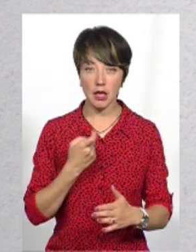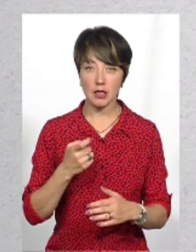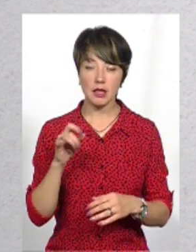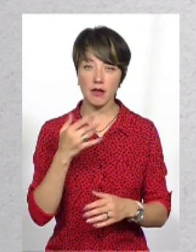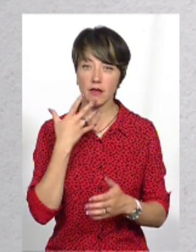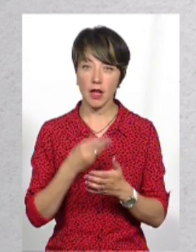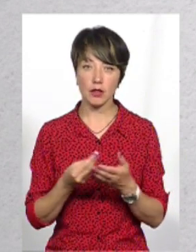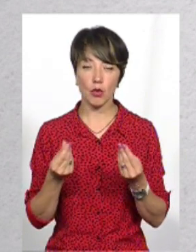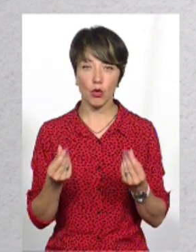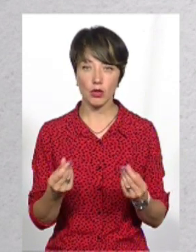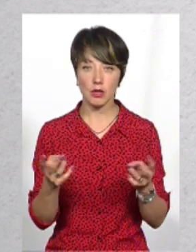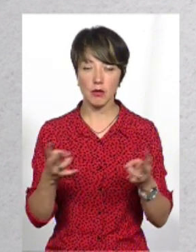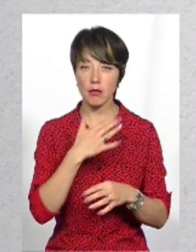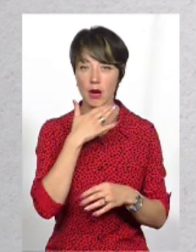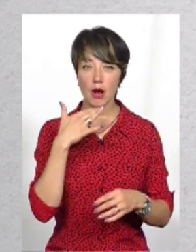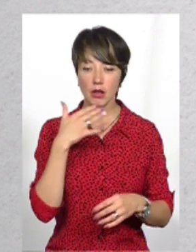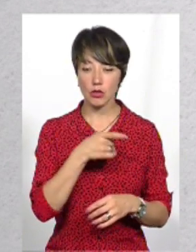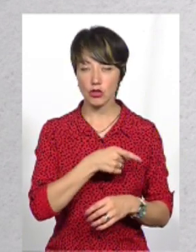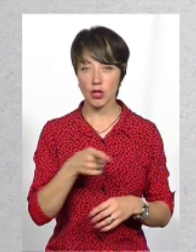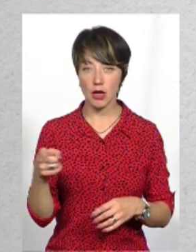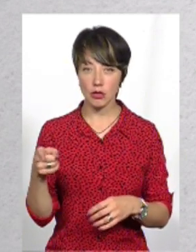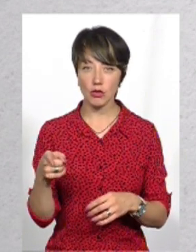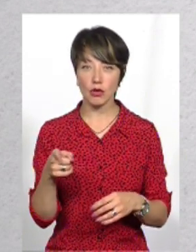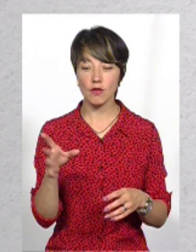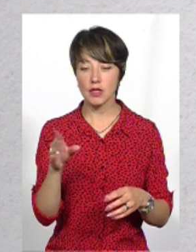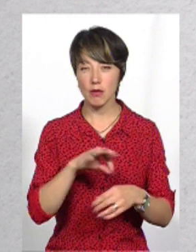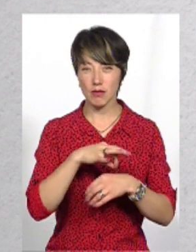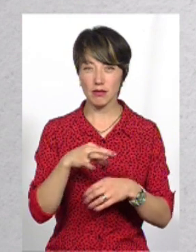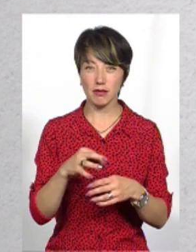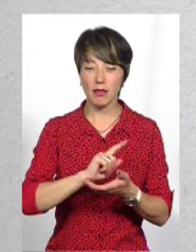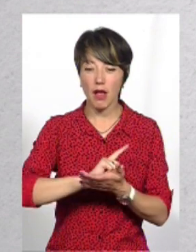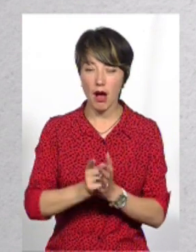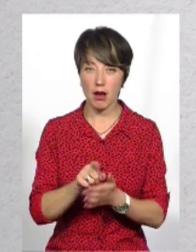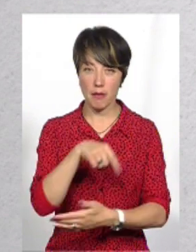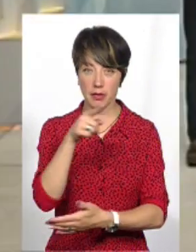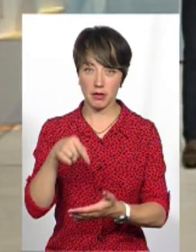власними коштами дуже треба багато часу, щоб закрити наші самі болючі питання.